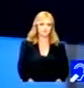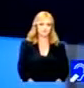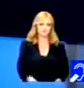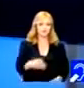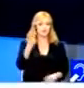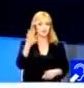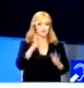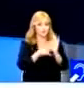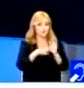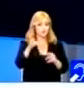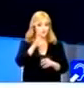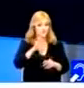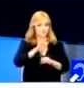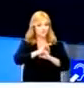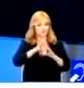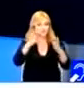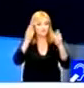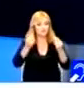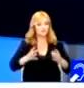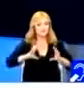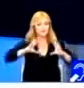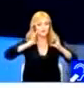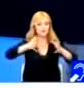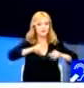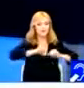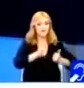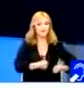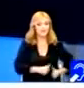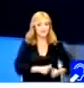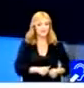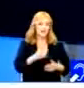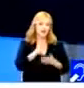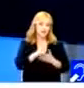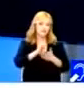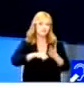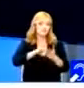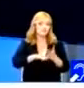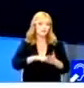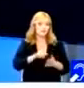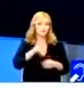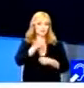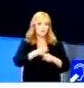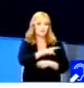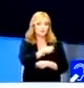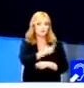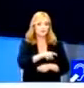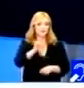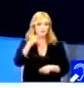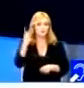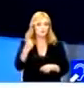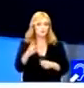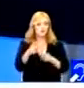Pe 29 septembrie este marcată Ziua Mondială a Inimii, un prilej în plus pentru medicii Spitalului Clinic Municipal numărul 1 de a